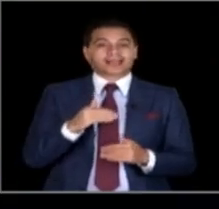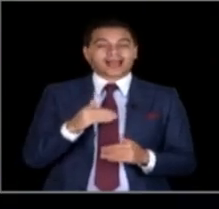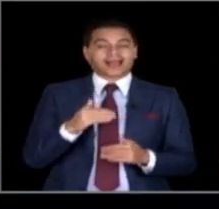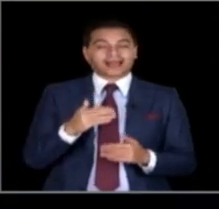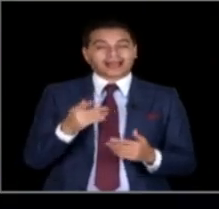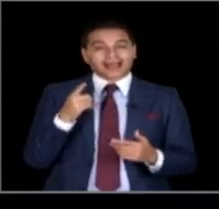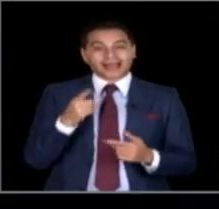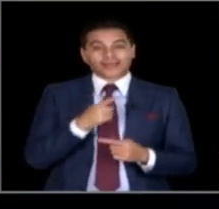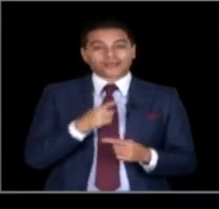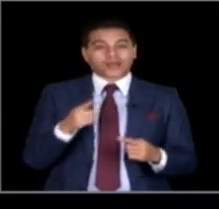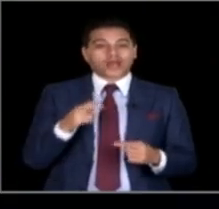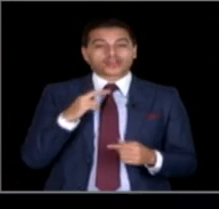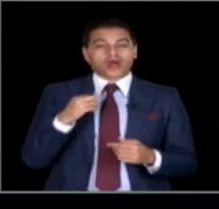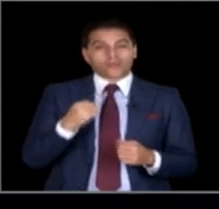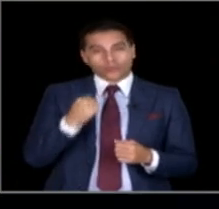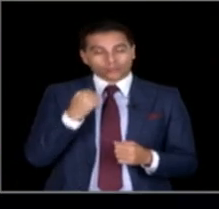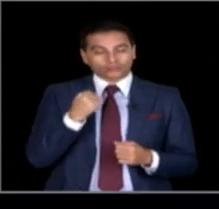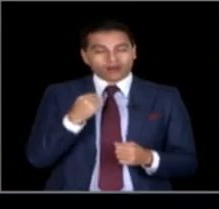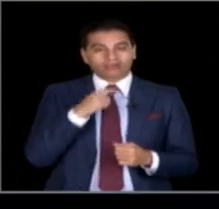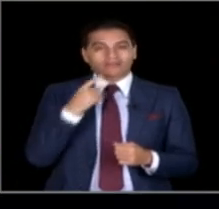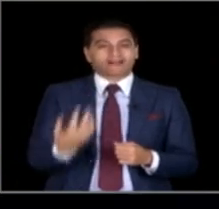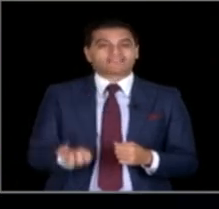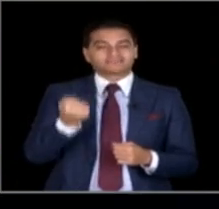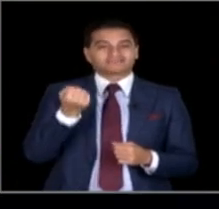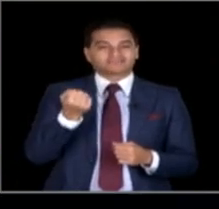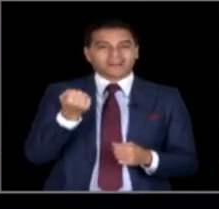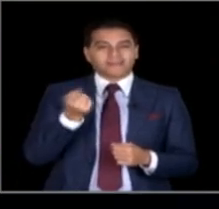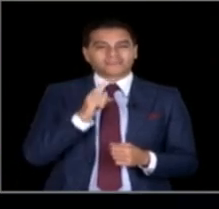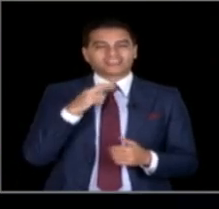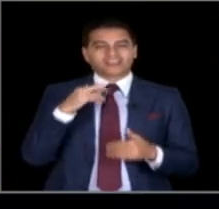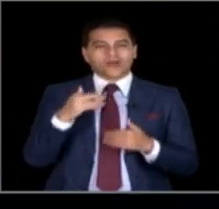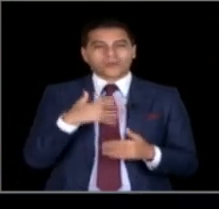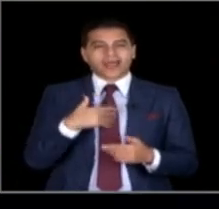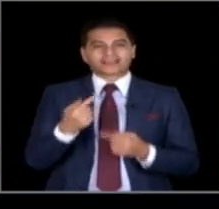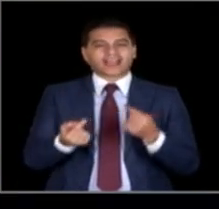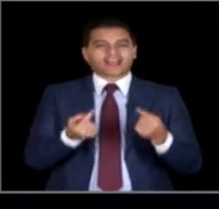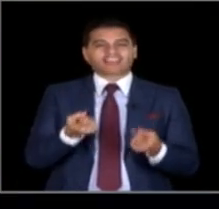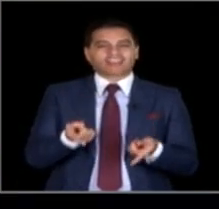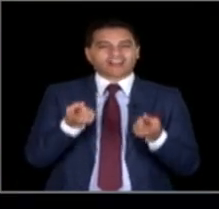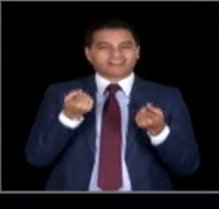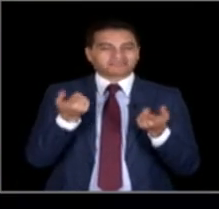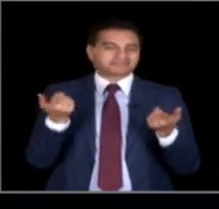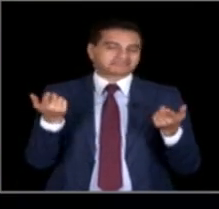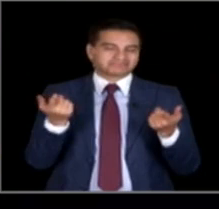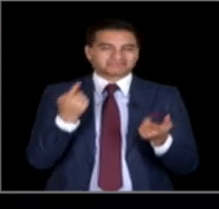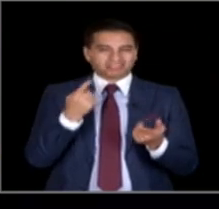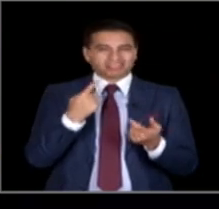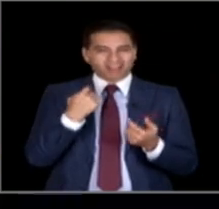انتوا ذوي إرادة، قدرات خاصة. عشان بس الناس تبقى فاهمة معنى الكلام.